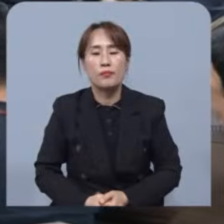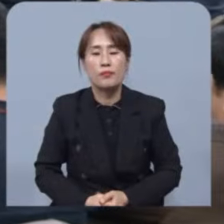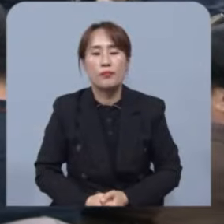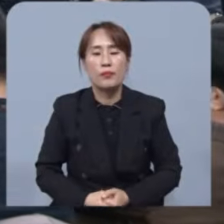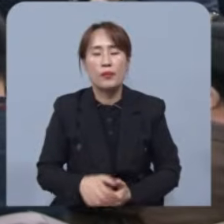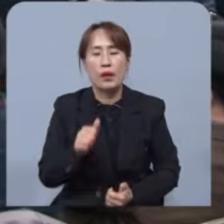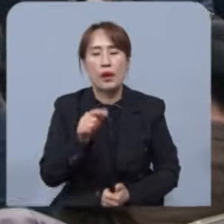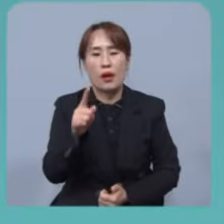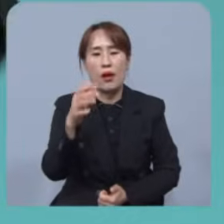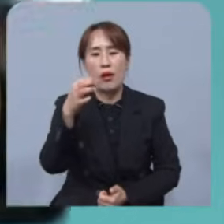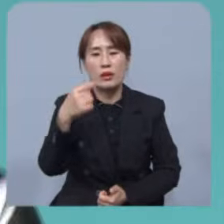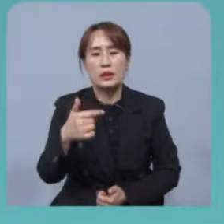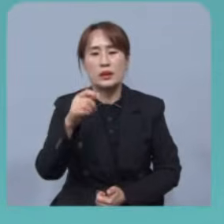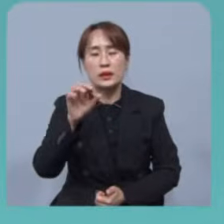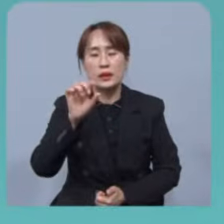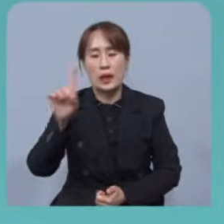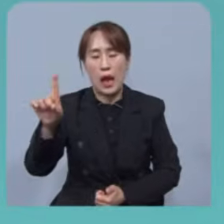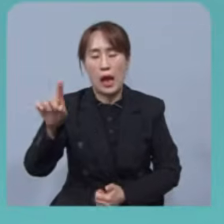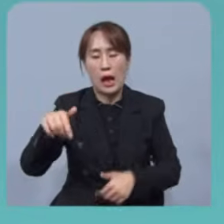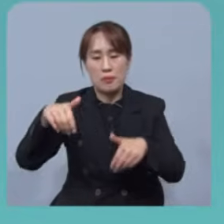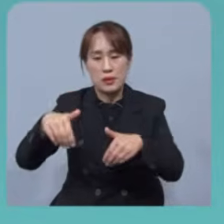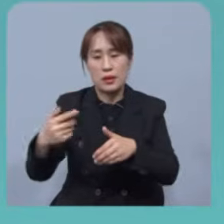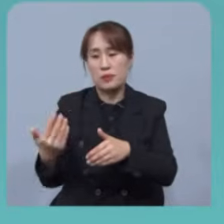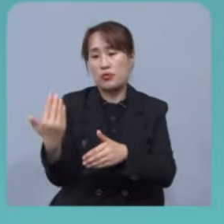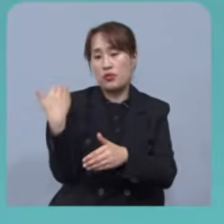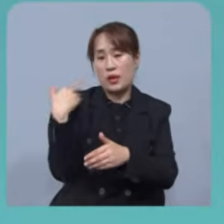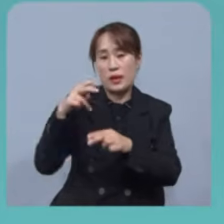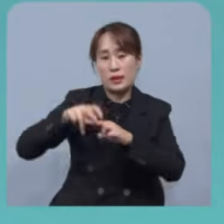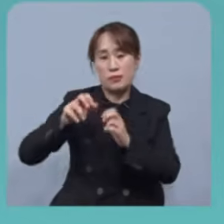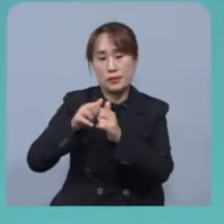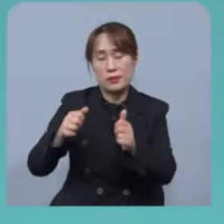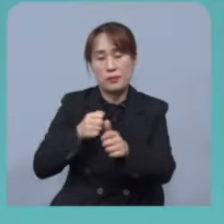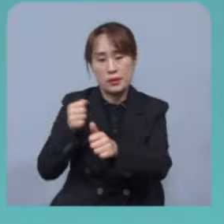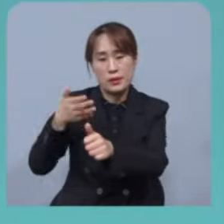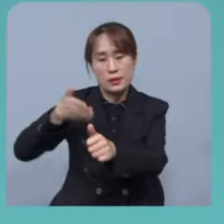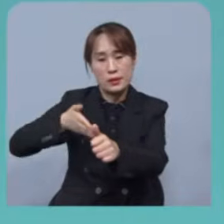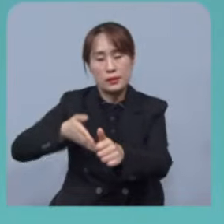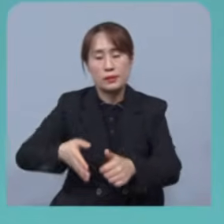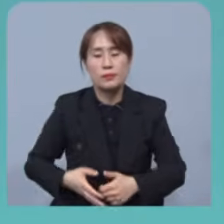허은하 비서관님 뒤에 계신 분께 마이크 전해드리겠습니다.